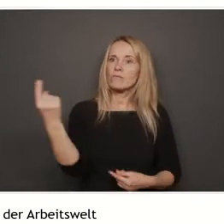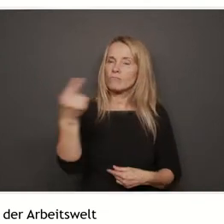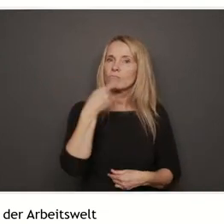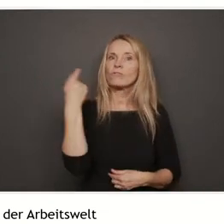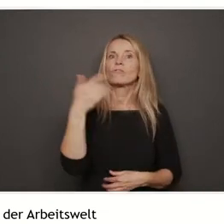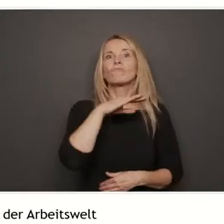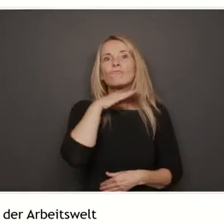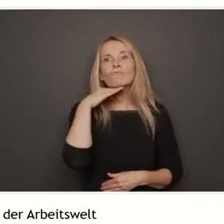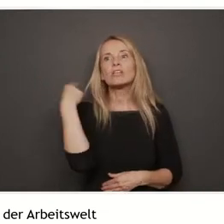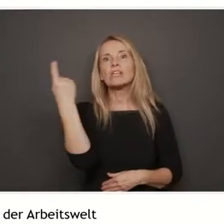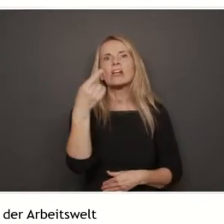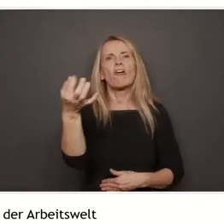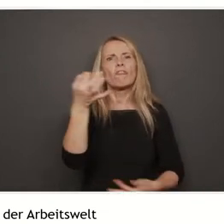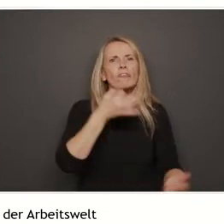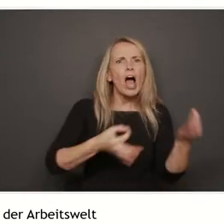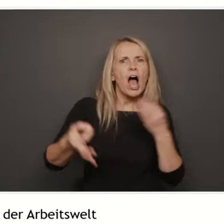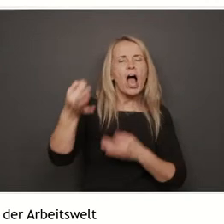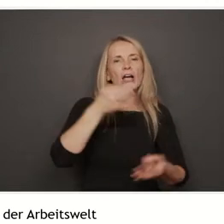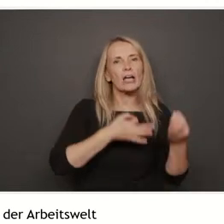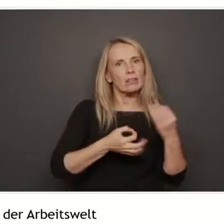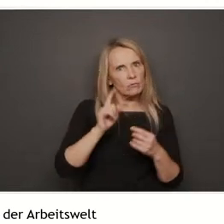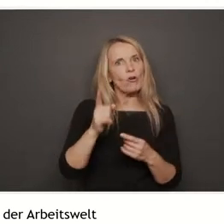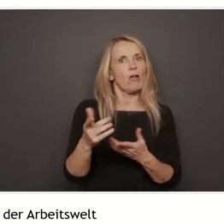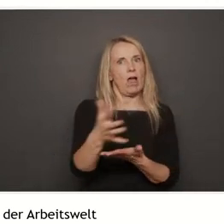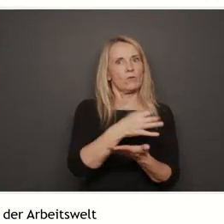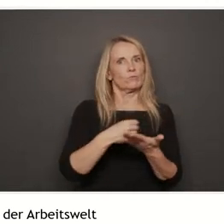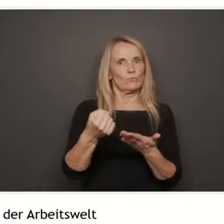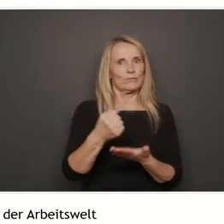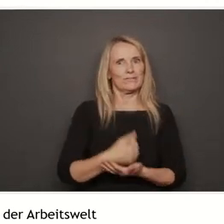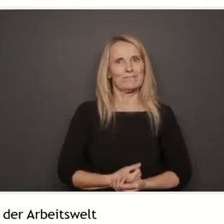für Ihre Fragen zu nützen.